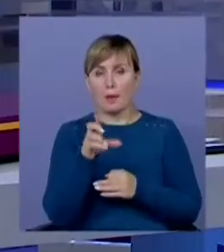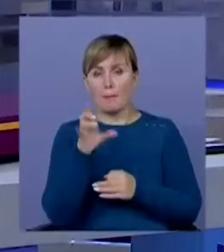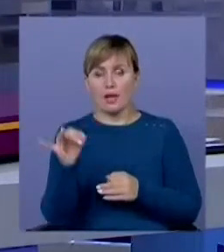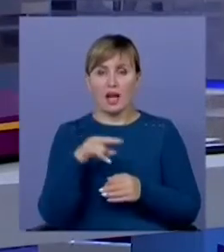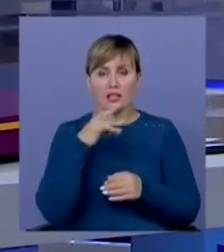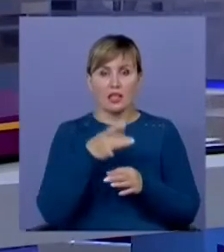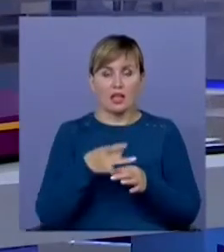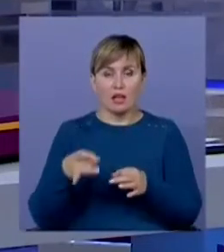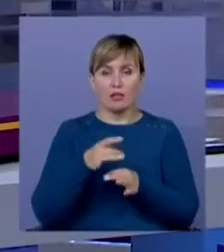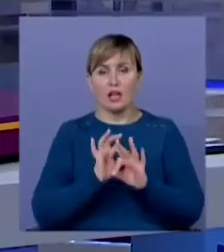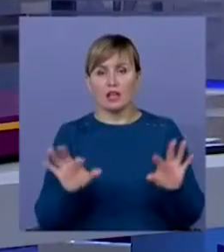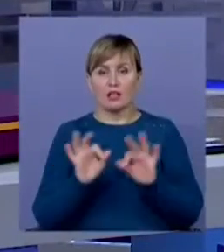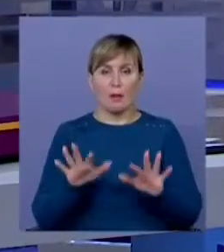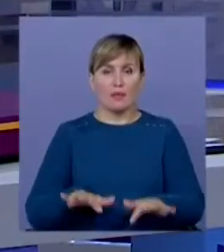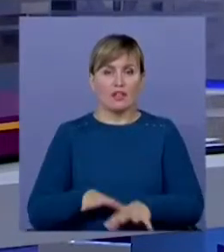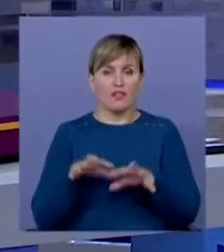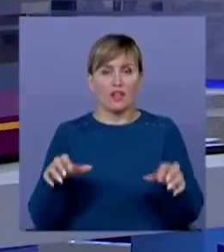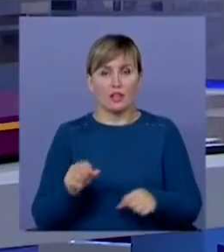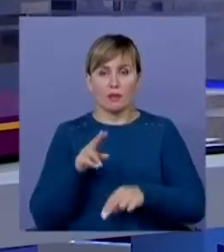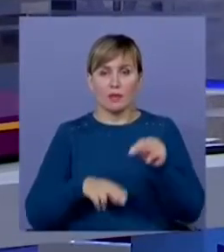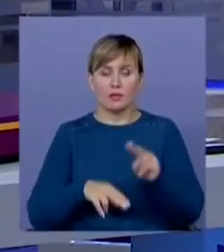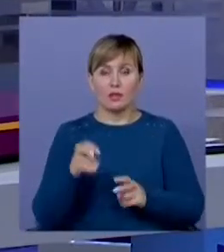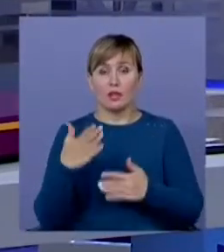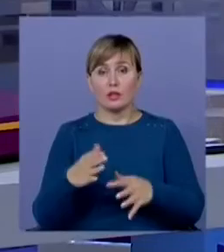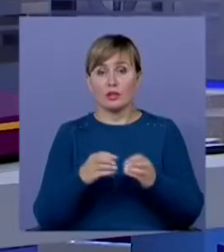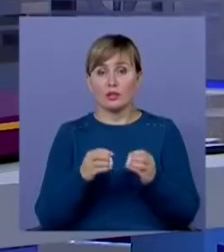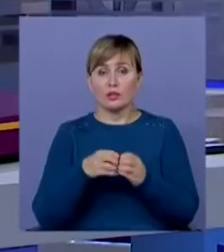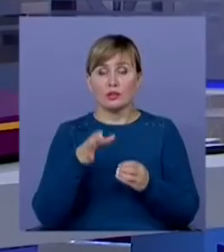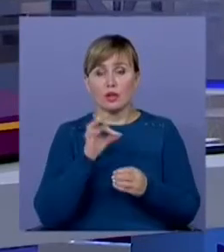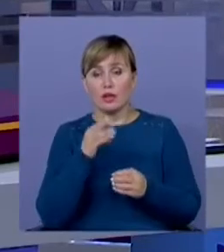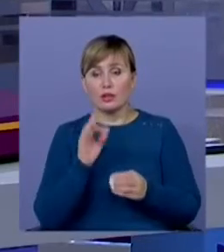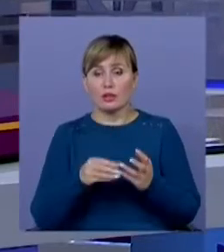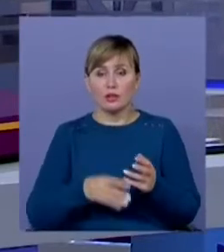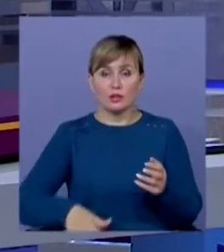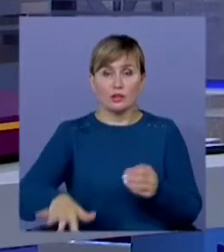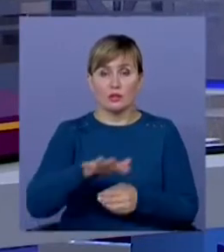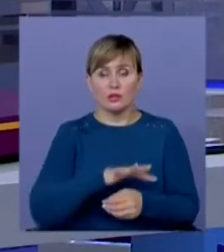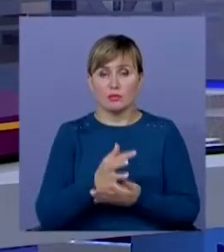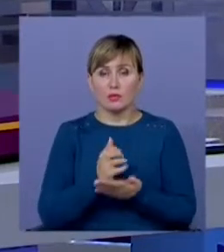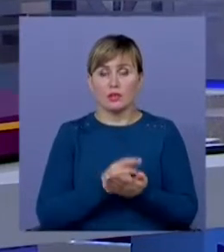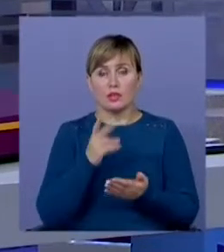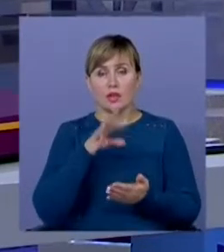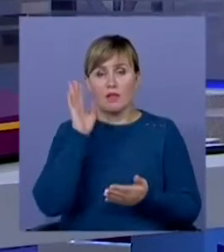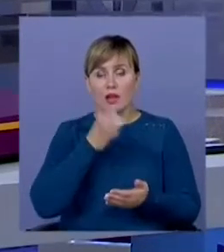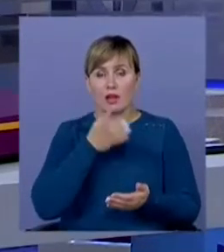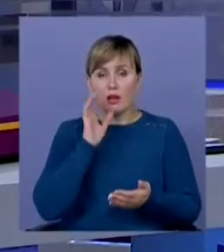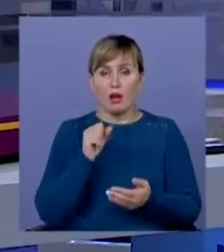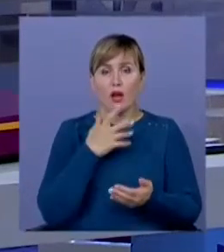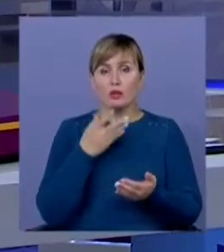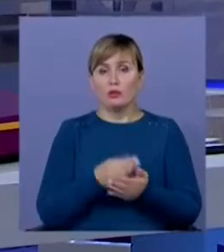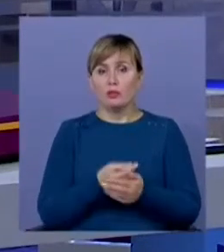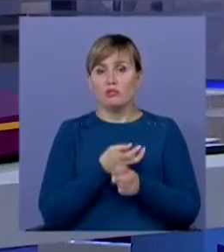Енбекши-Казахского района рассказала, что местные власти построили на ее 10 сотках земли резервуар для хранения питьевой воды, а